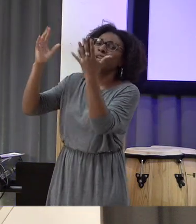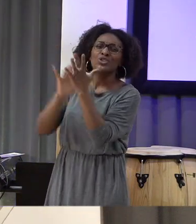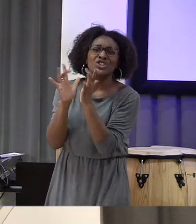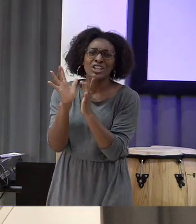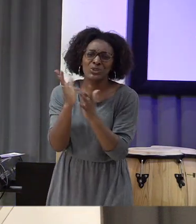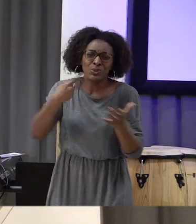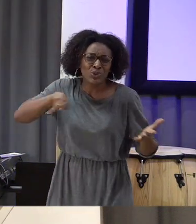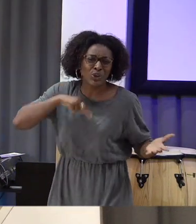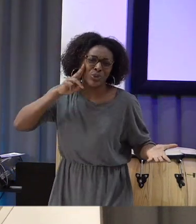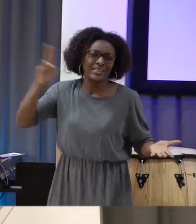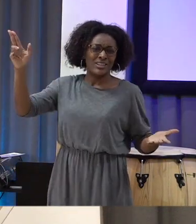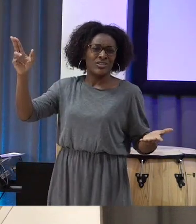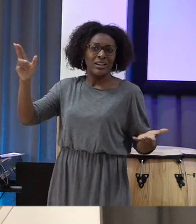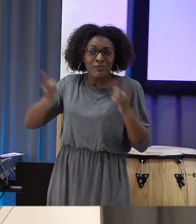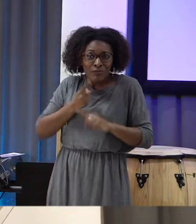Seigneur Jésus-Christ?